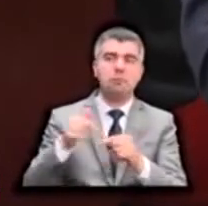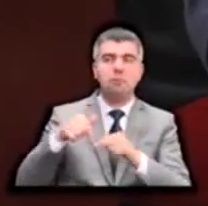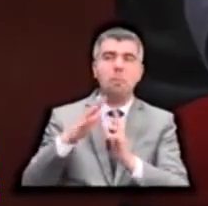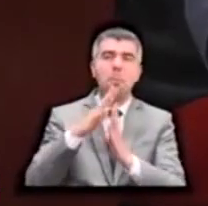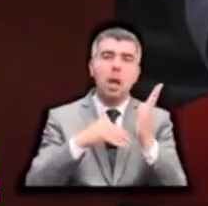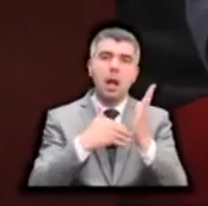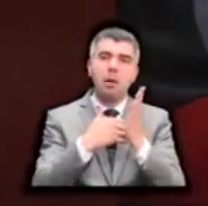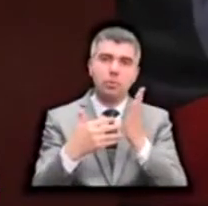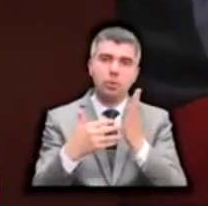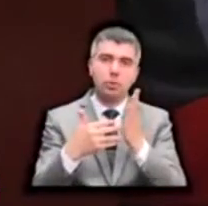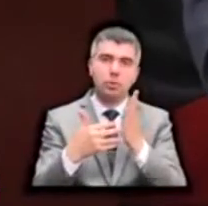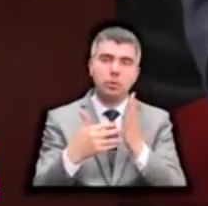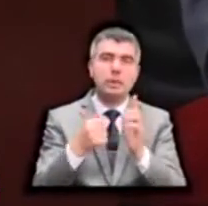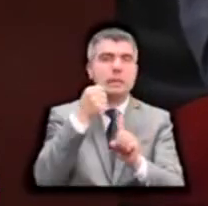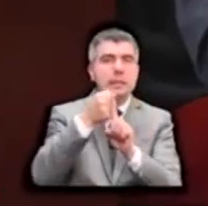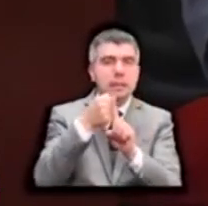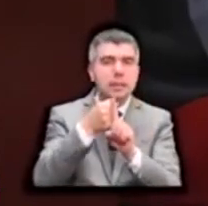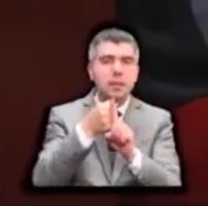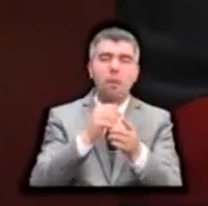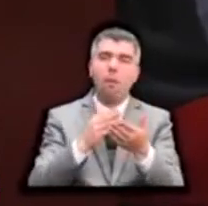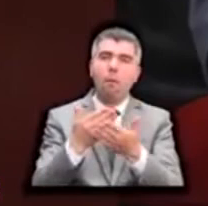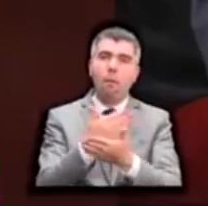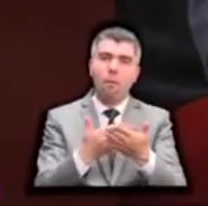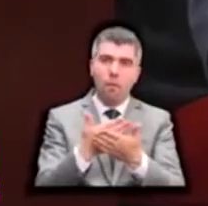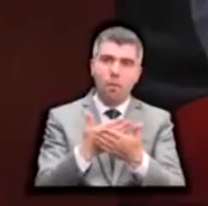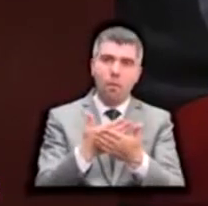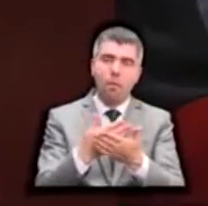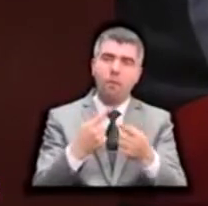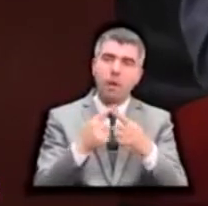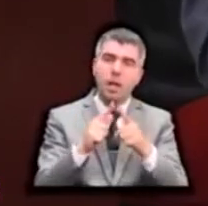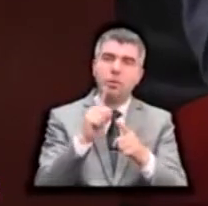البرامج، ولكن نجتهد ونعمل على التغلب عليها